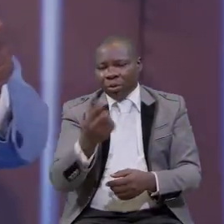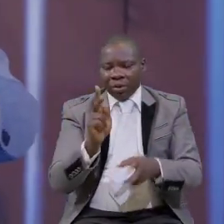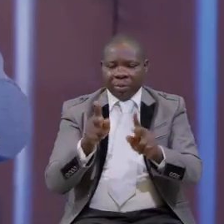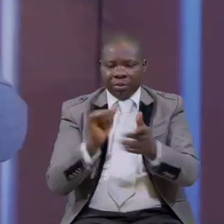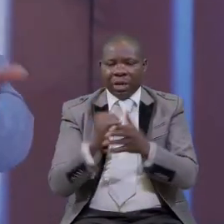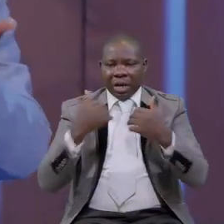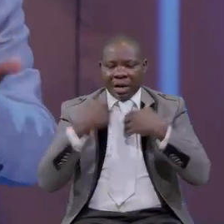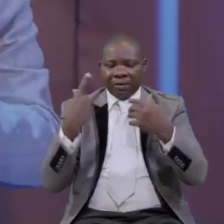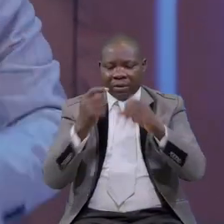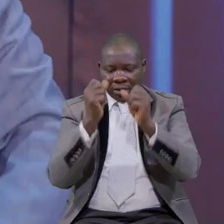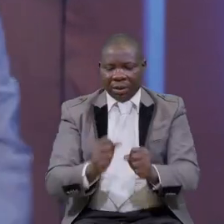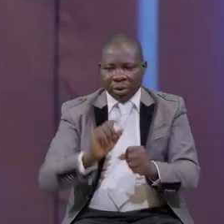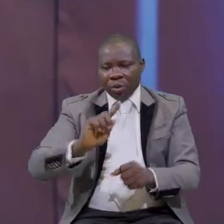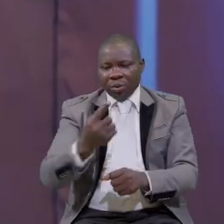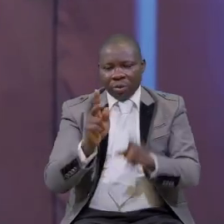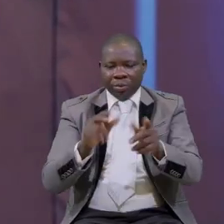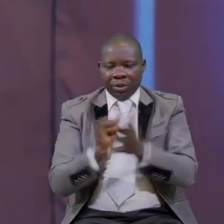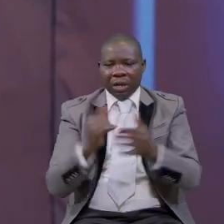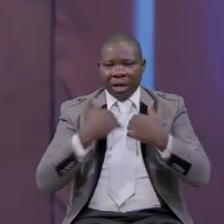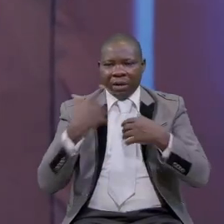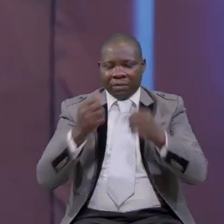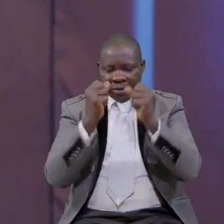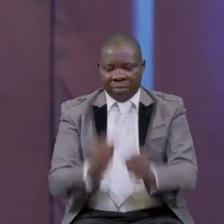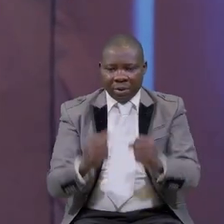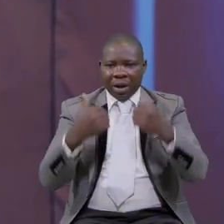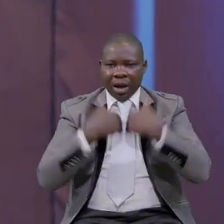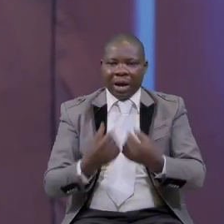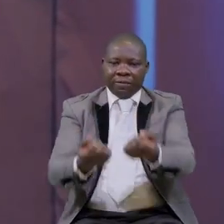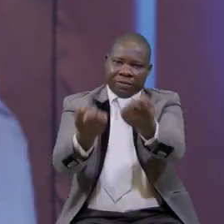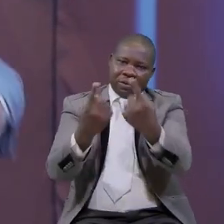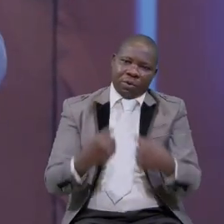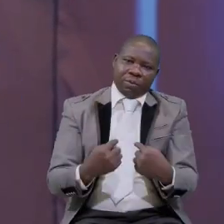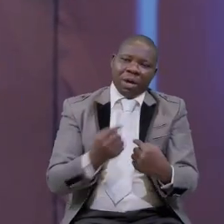Ceux-là qui ont la puissance, et ils sont venus.